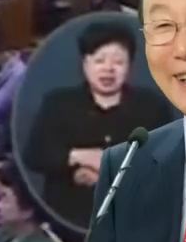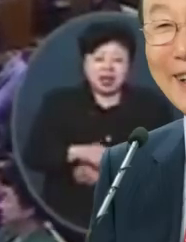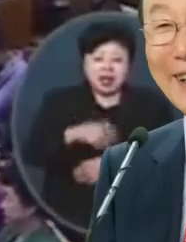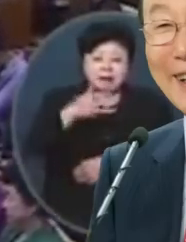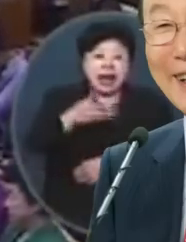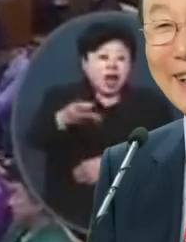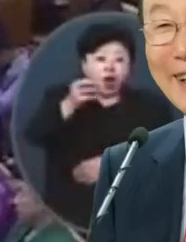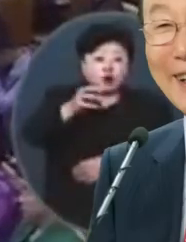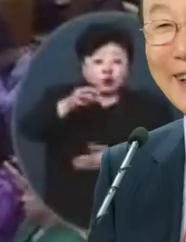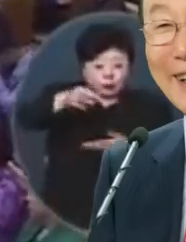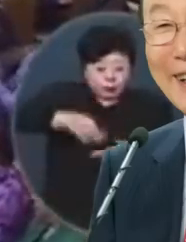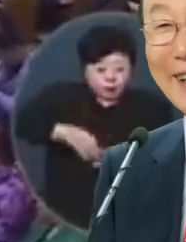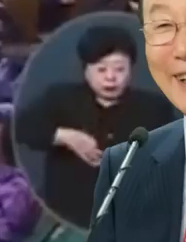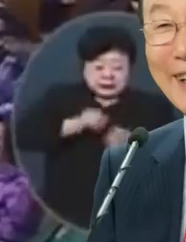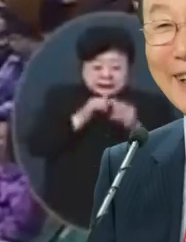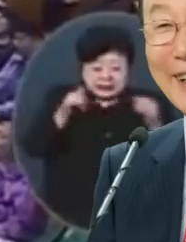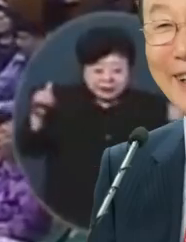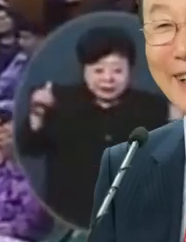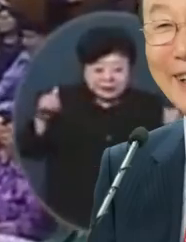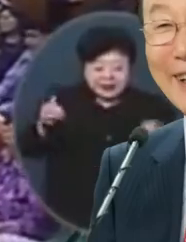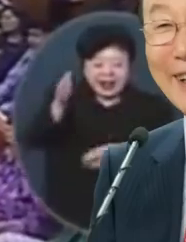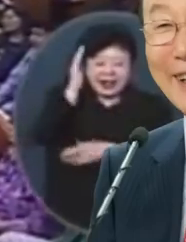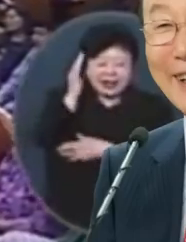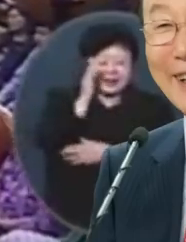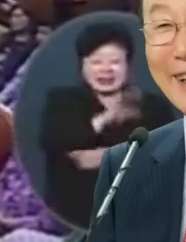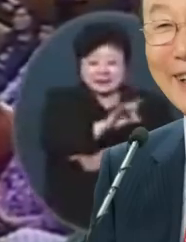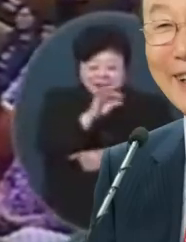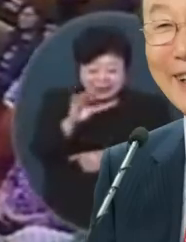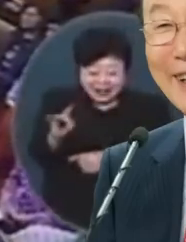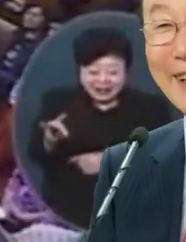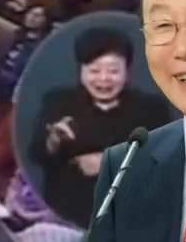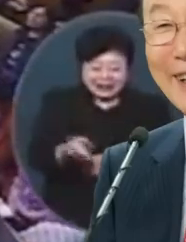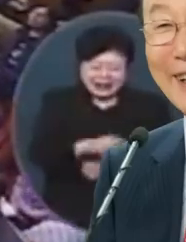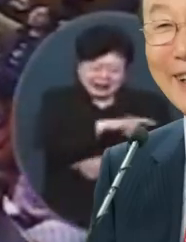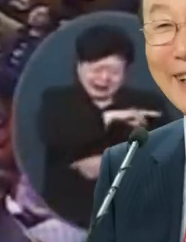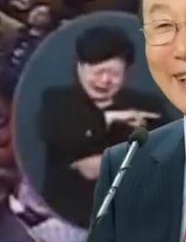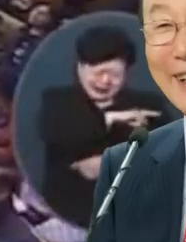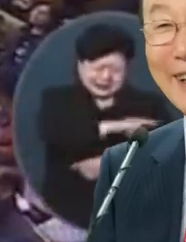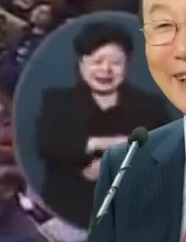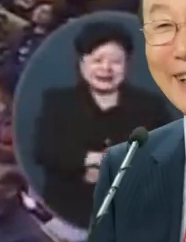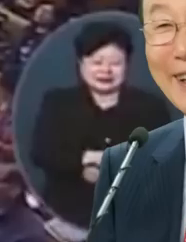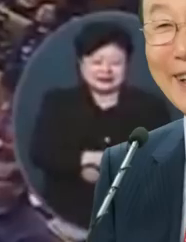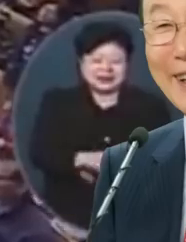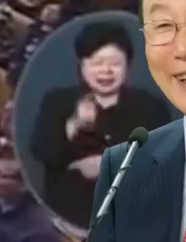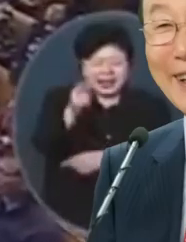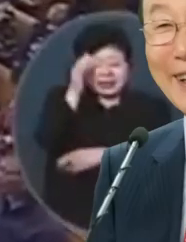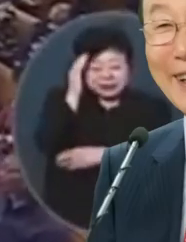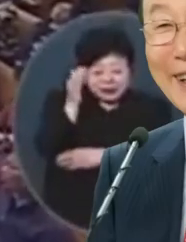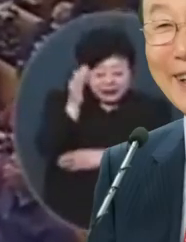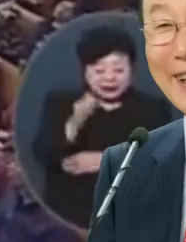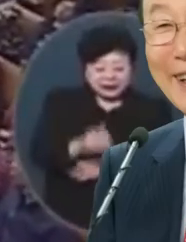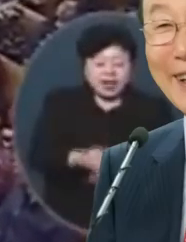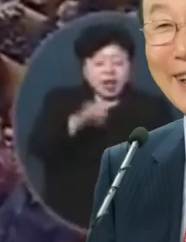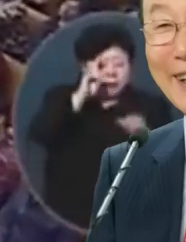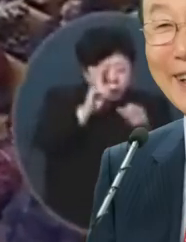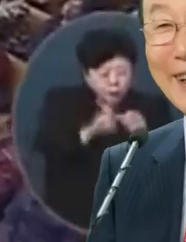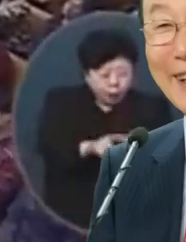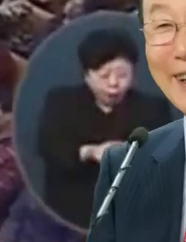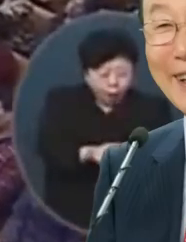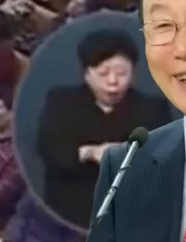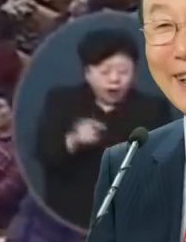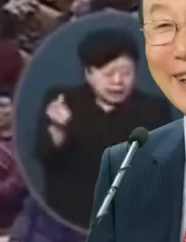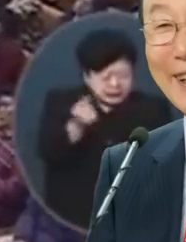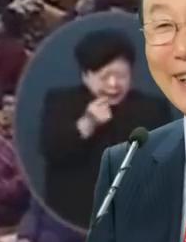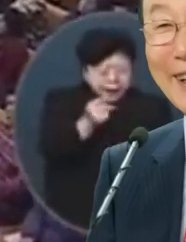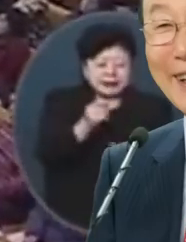받는 사람입니다. 그런데 그가 강연할 때마다 가장 강조하는 것이 바로 목표를